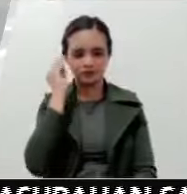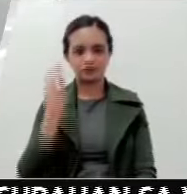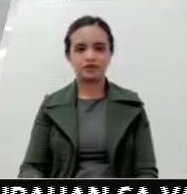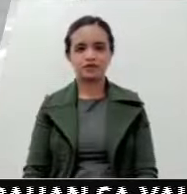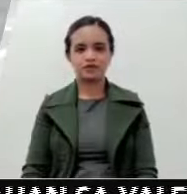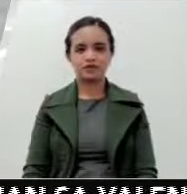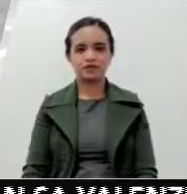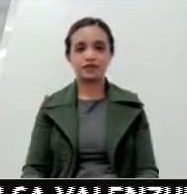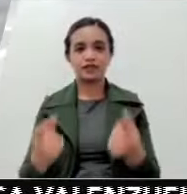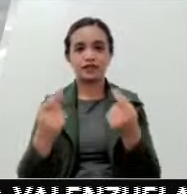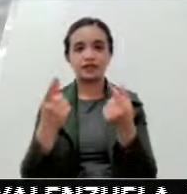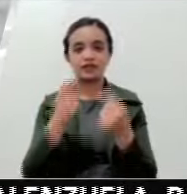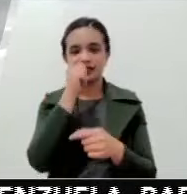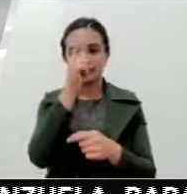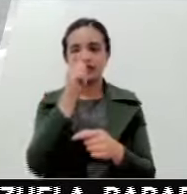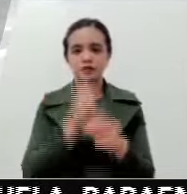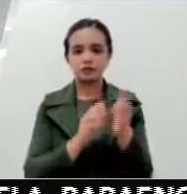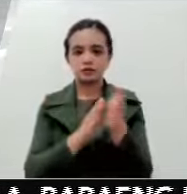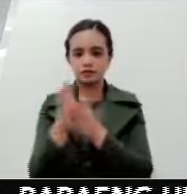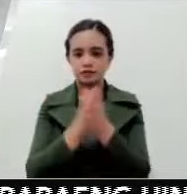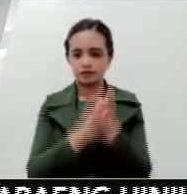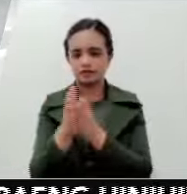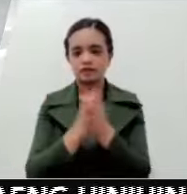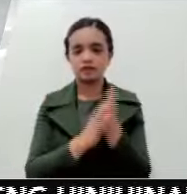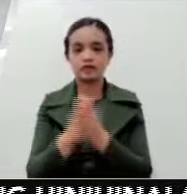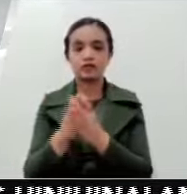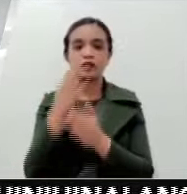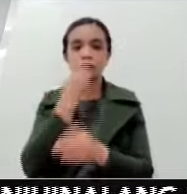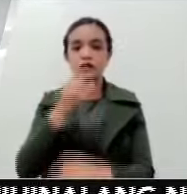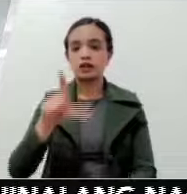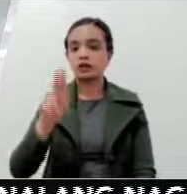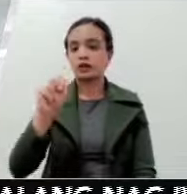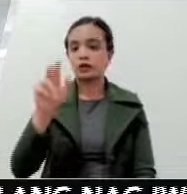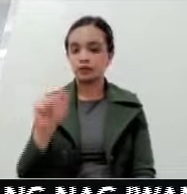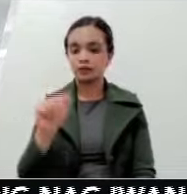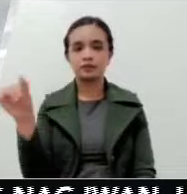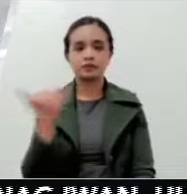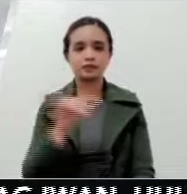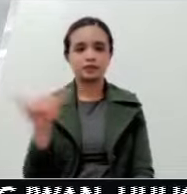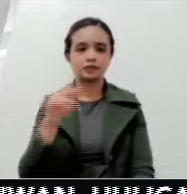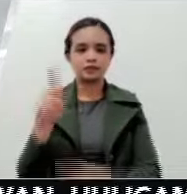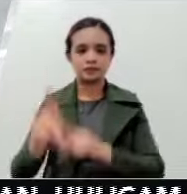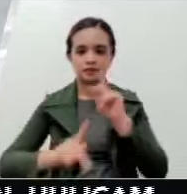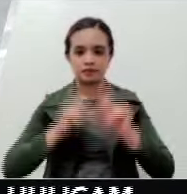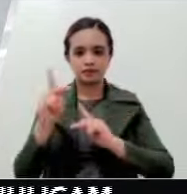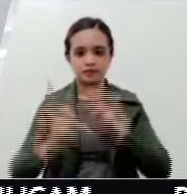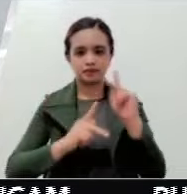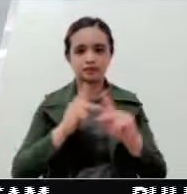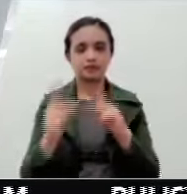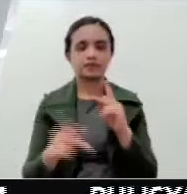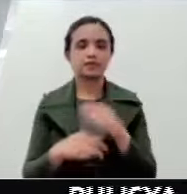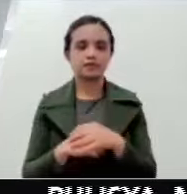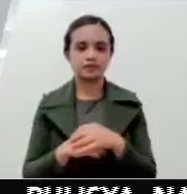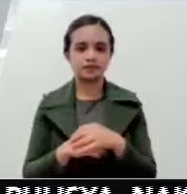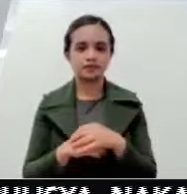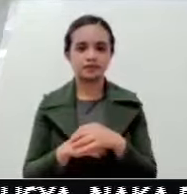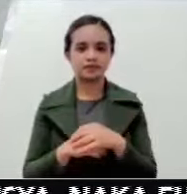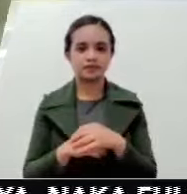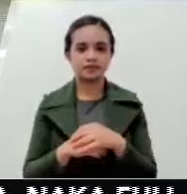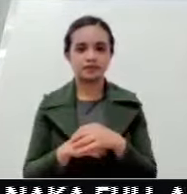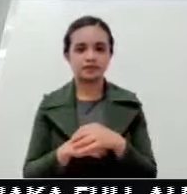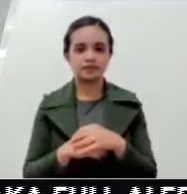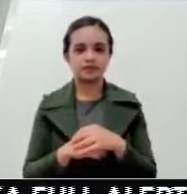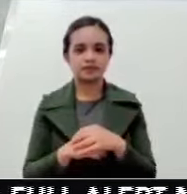sa TikTok ang lagot moment na yan ni Luna at hirit ang isang netizen, Ma, huwag mo akong palo, ha?